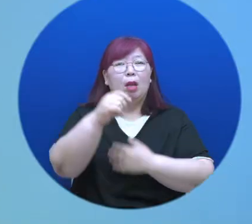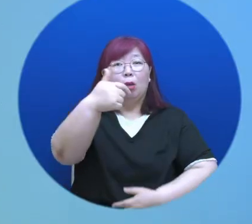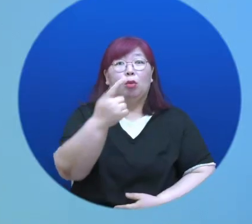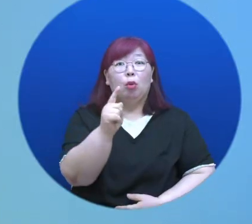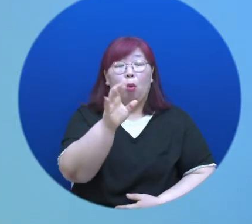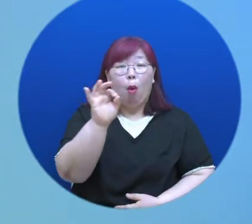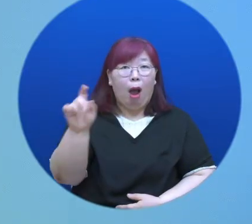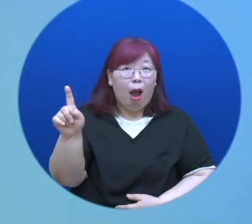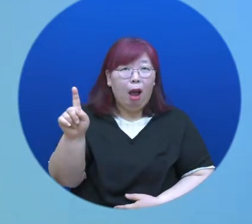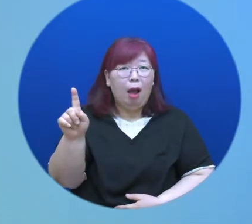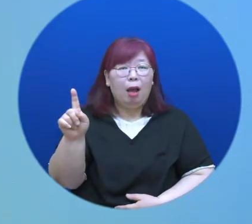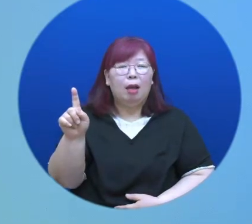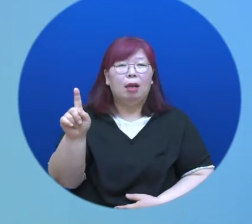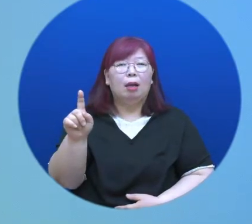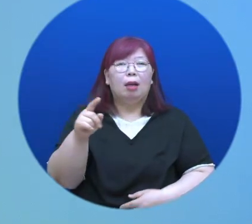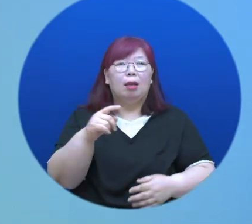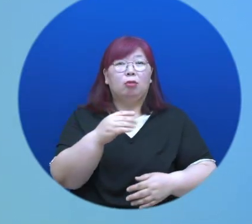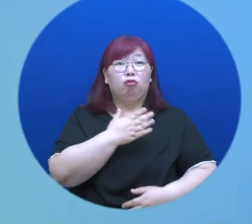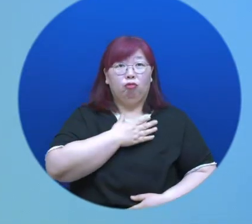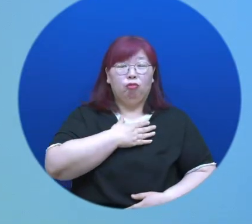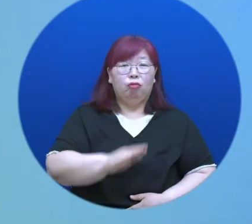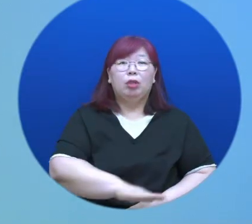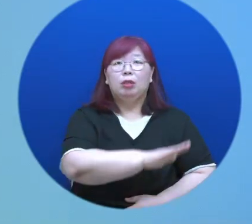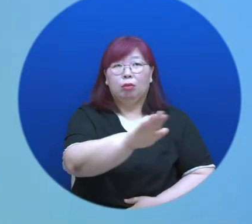노아도 우리도